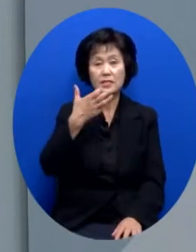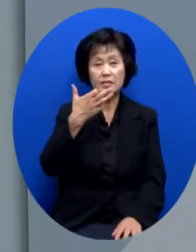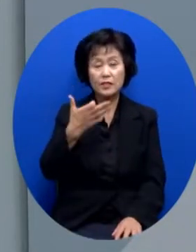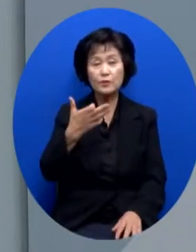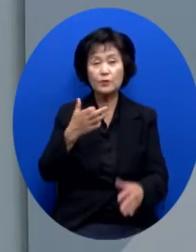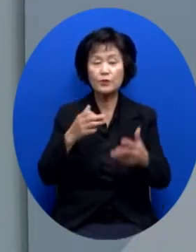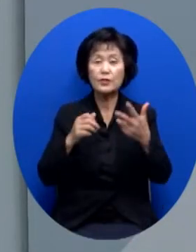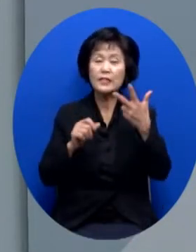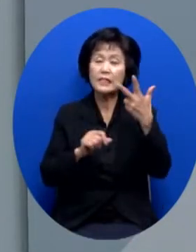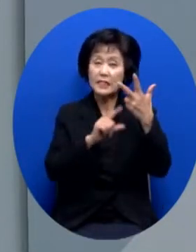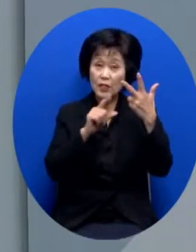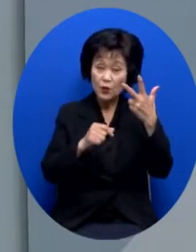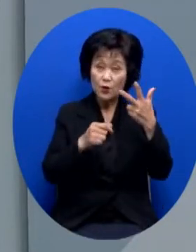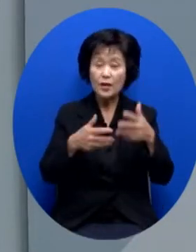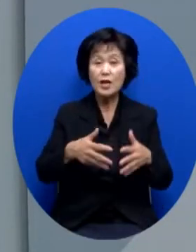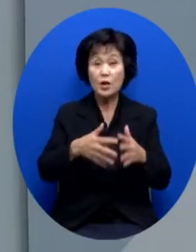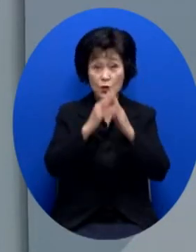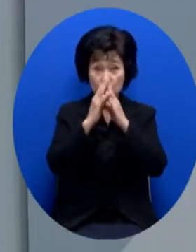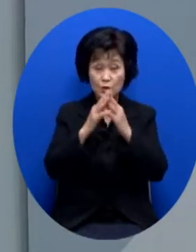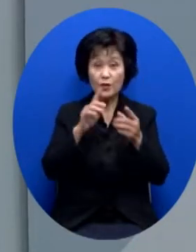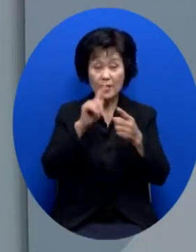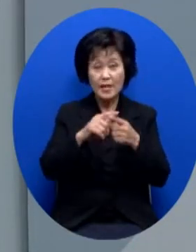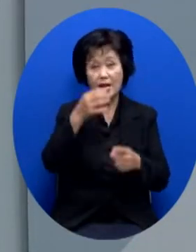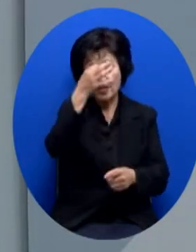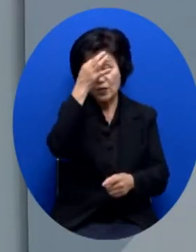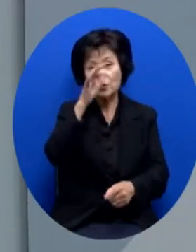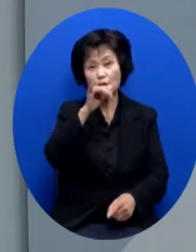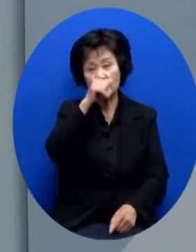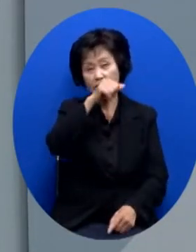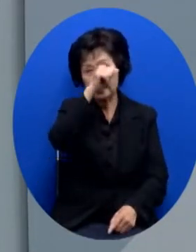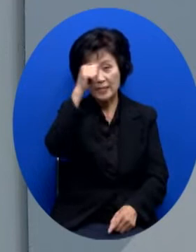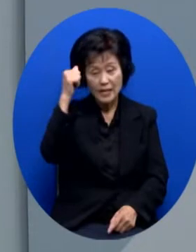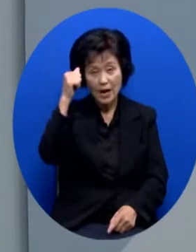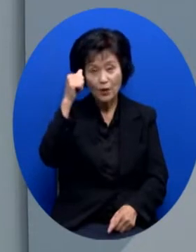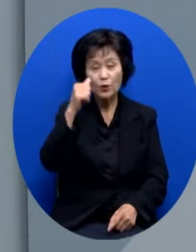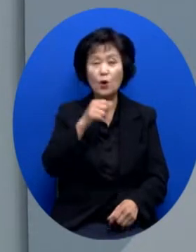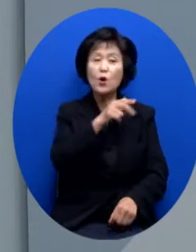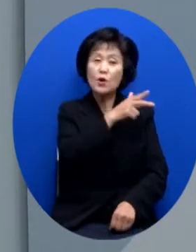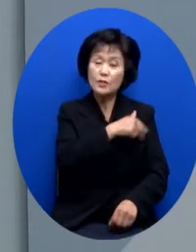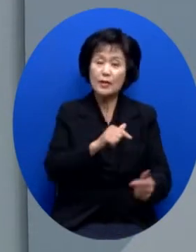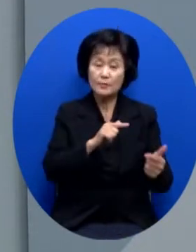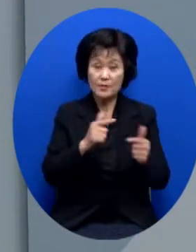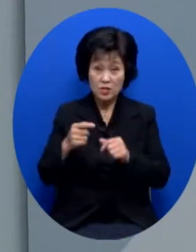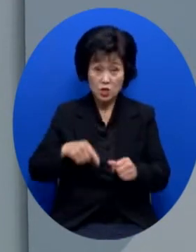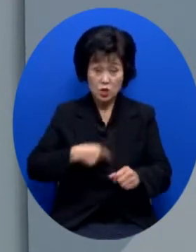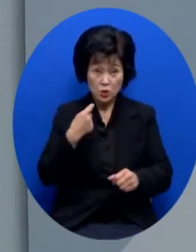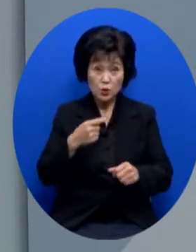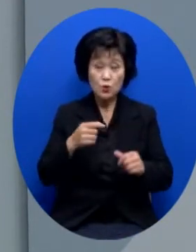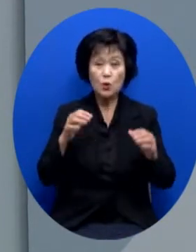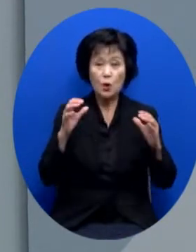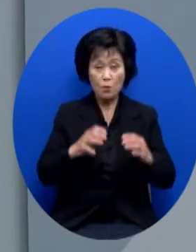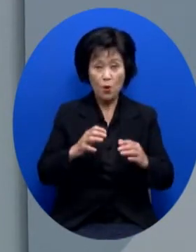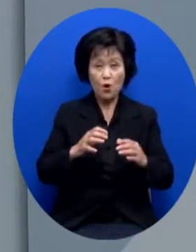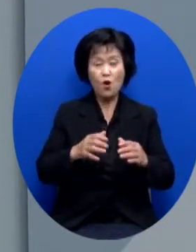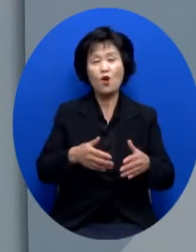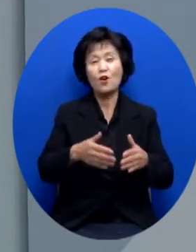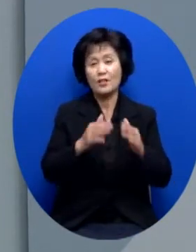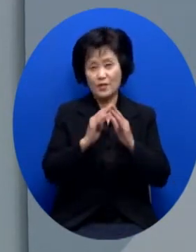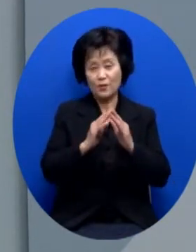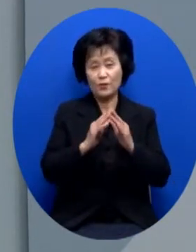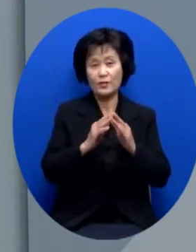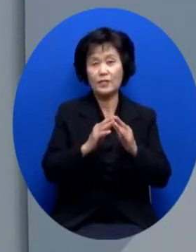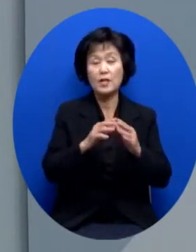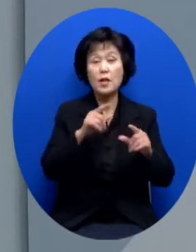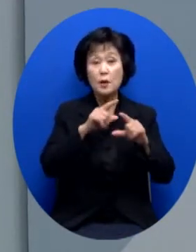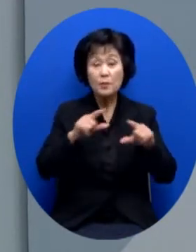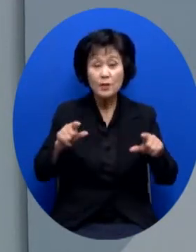7월에 건축에 대한 달란트를 가지신 장로님과 집사님들의 자발적인 참여로 인해서 세워진